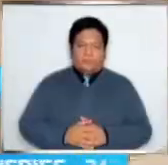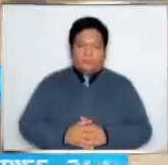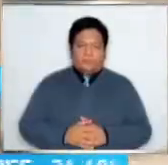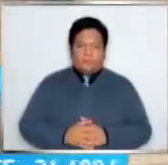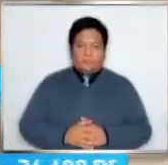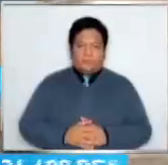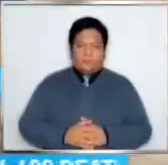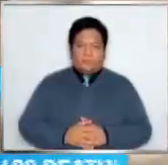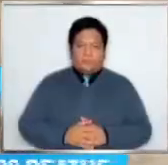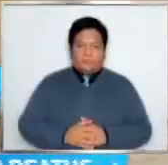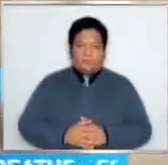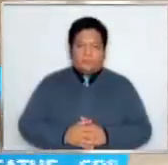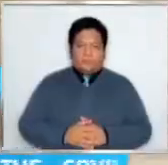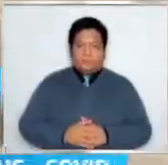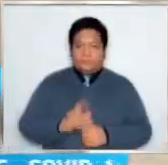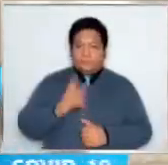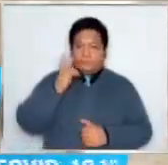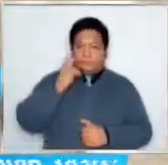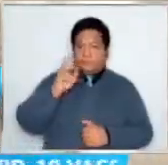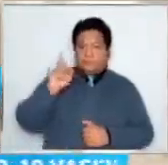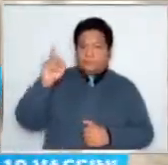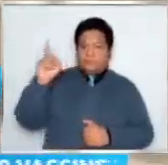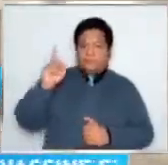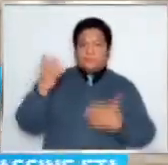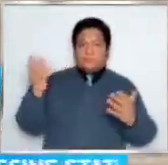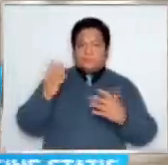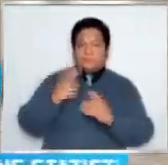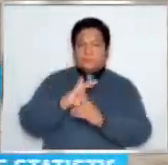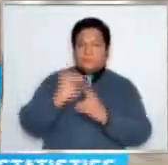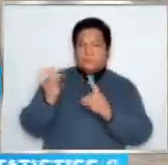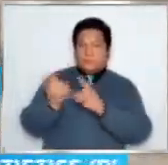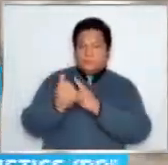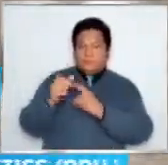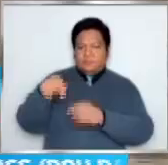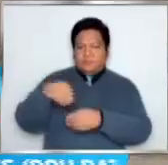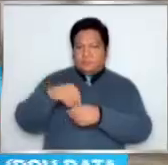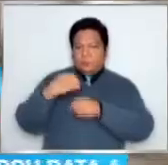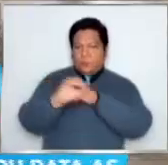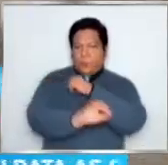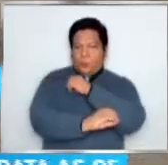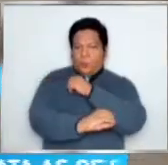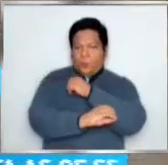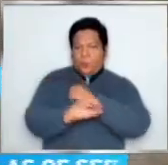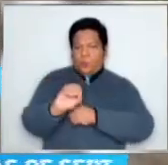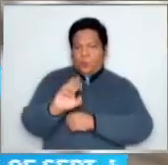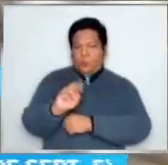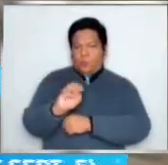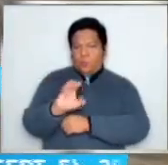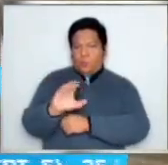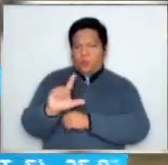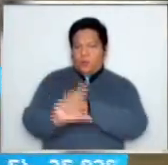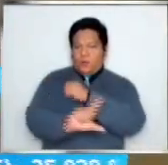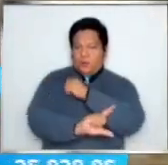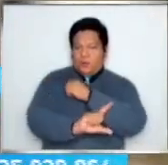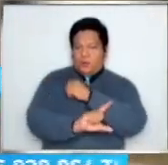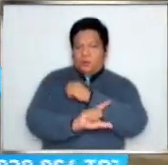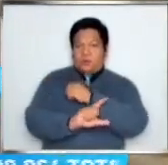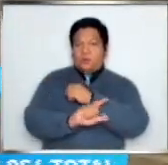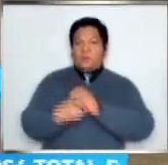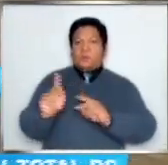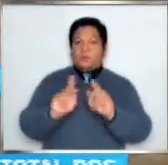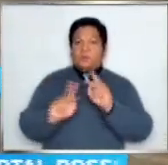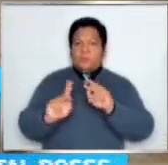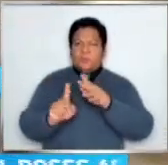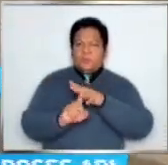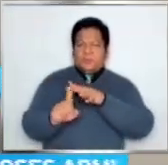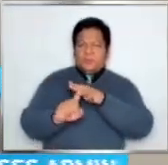Yan naman po ang sitwasyon sa Barangay Likuma sa Ormoc, Leyte. Sumuong na sa lagpas hitang baha ang mga residente dahil hindi makadaan ang